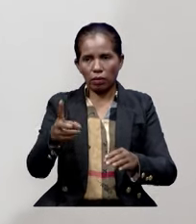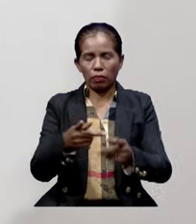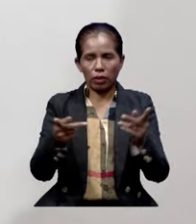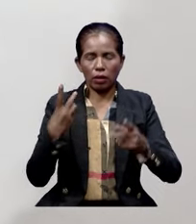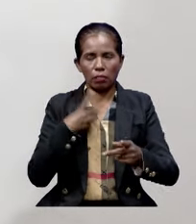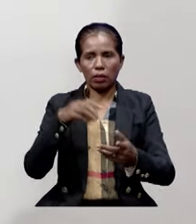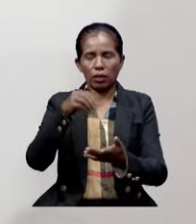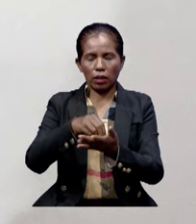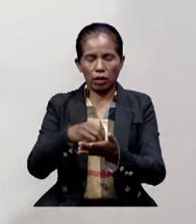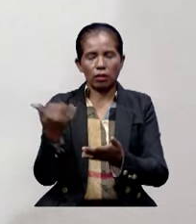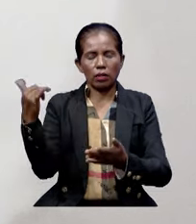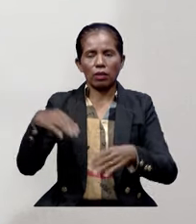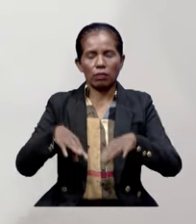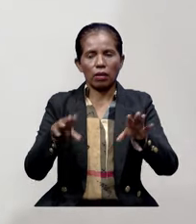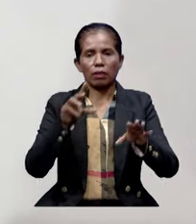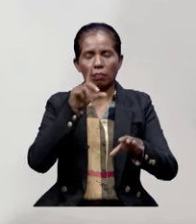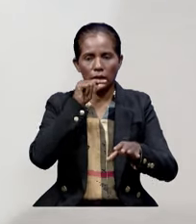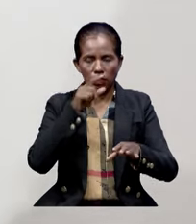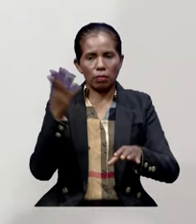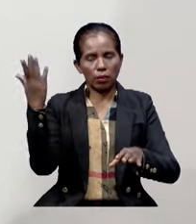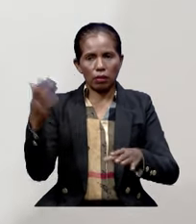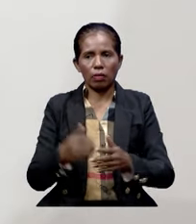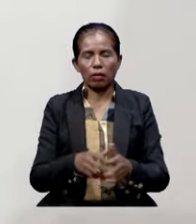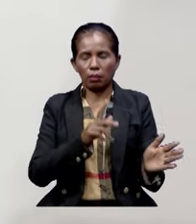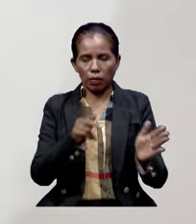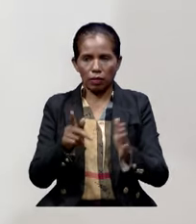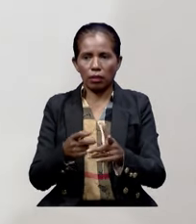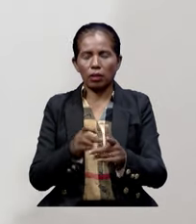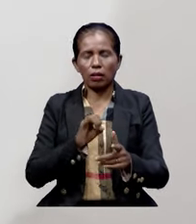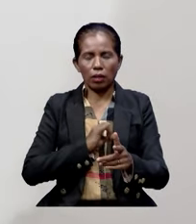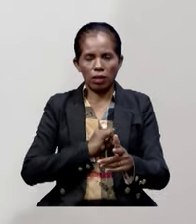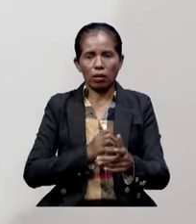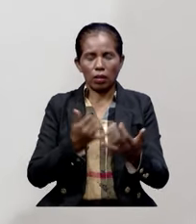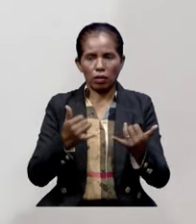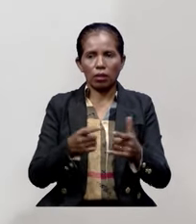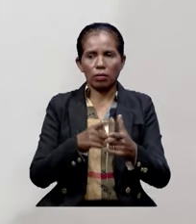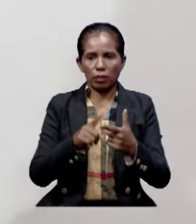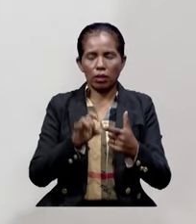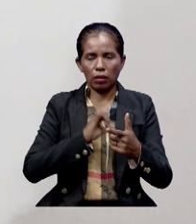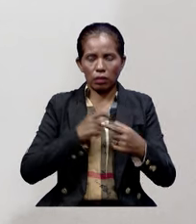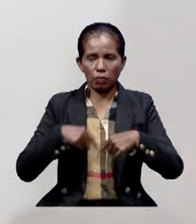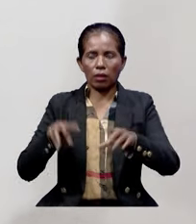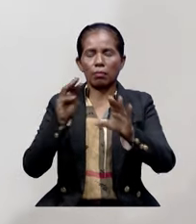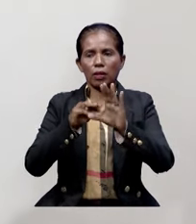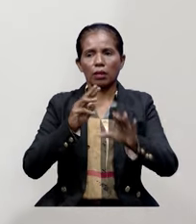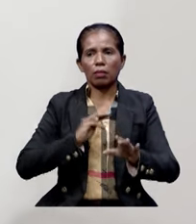ambele koloka sira famanu ne bainala me plan i ha o hindu ne de poi sira ne ha siba merkal